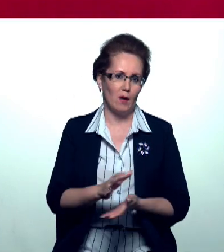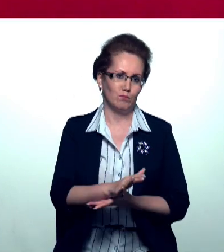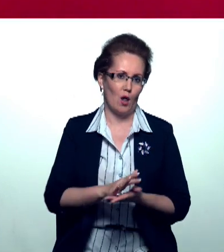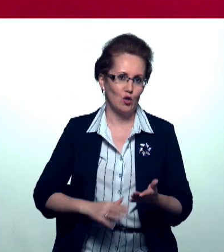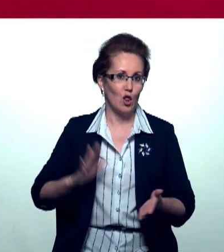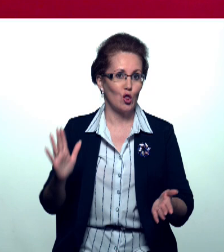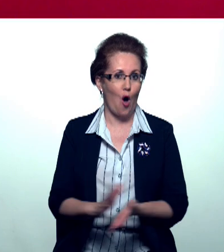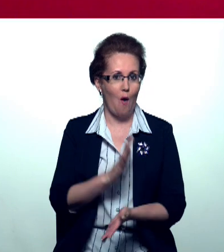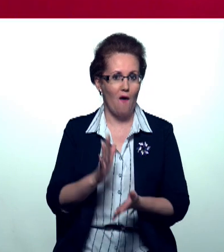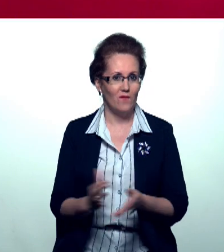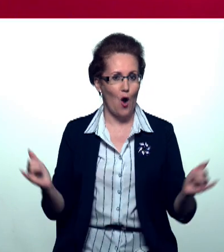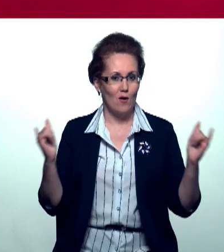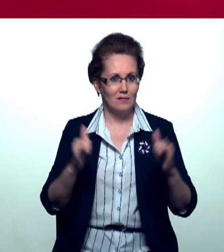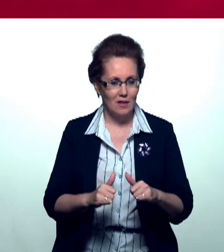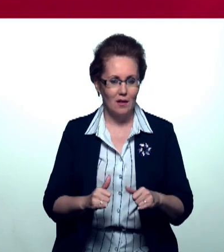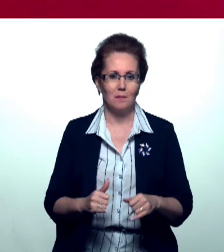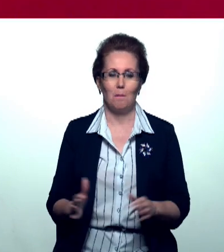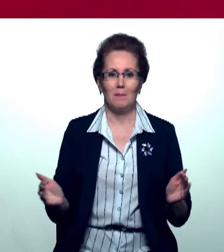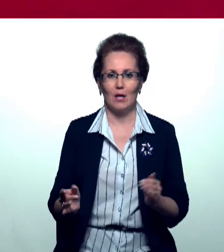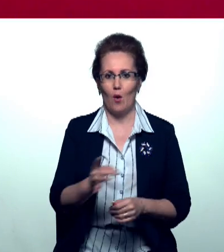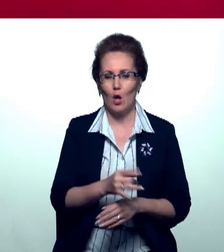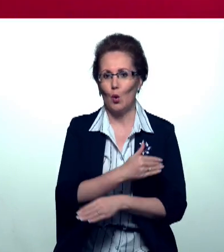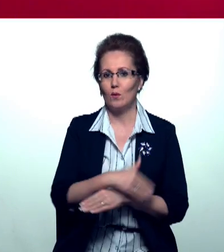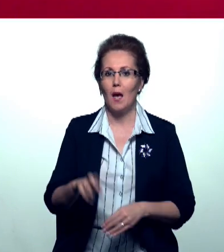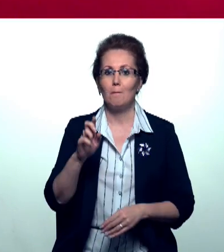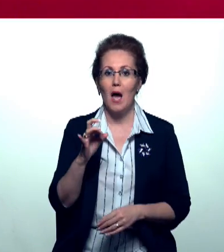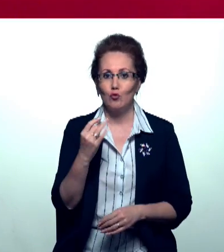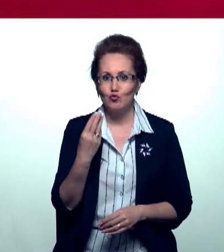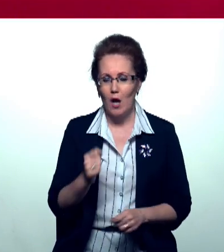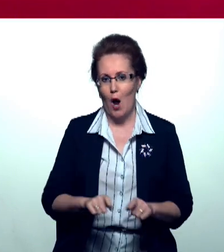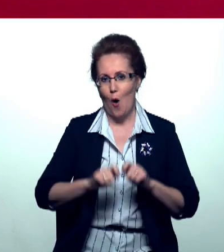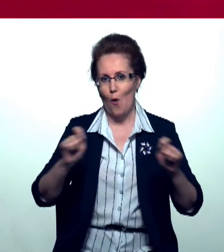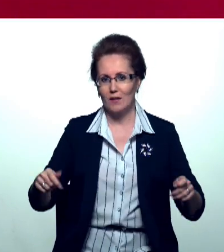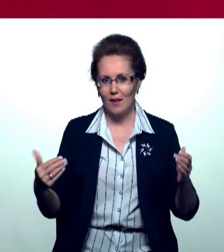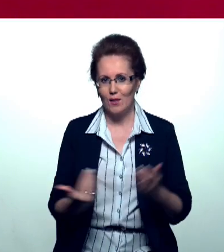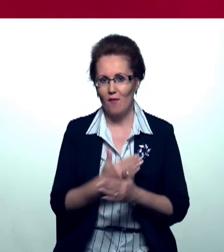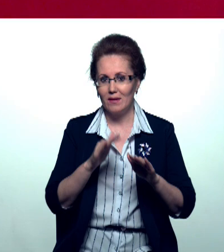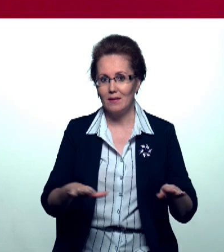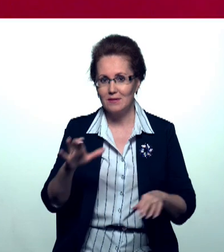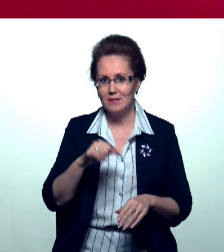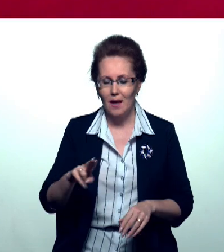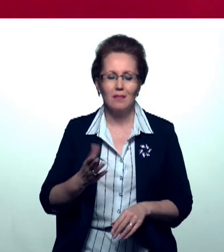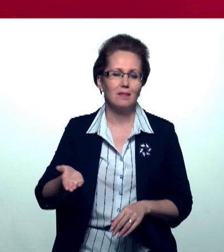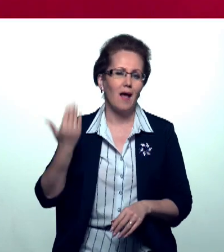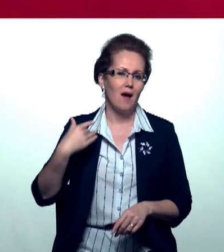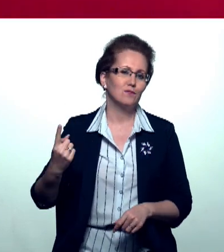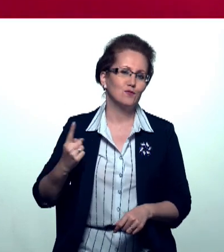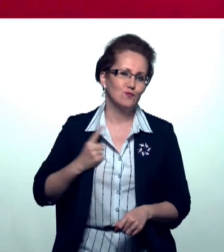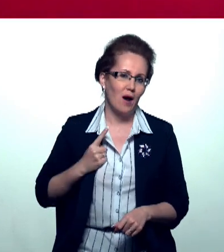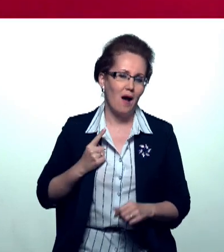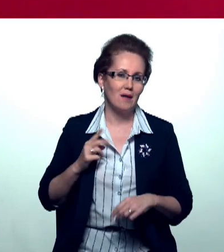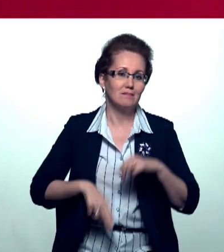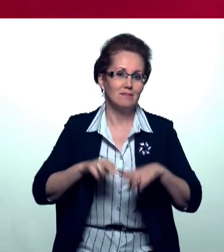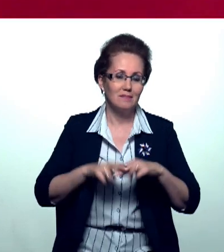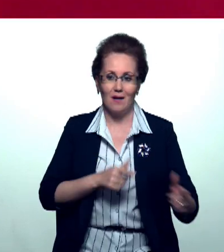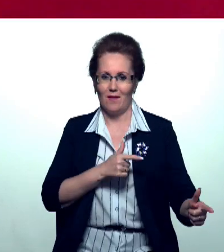раз его отмечали в микрорайоне на улице Берша. Здесь открылся новый детский сад. Объект долгожданный. Молодых семей здесь очень